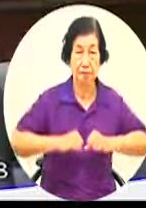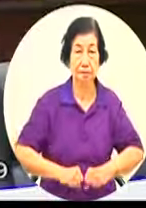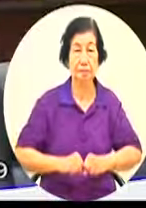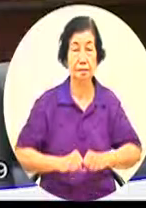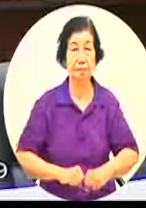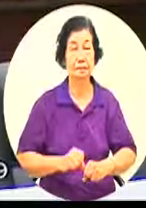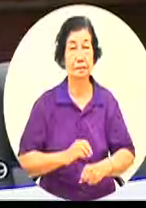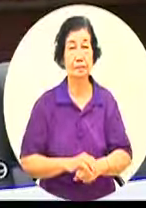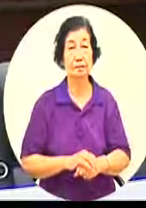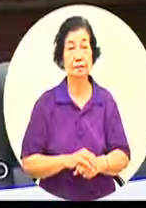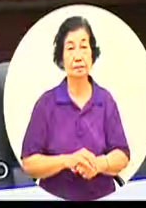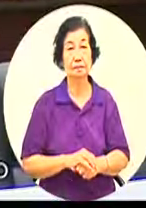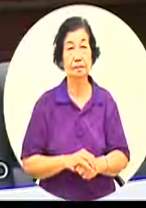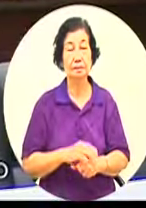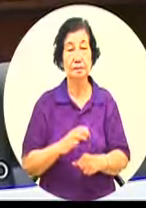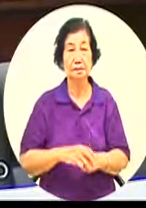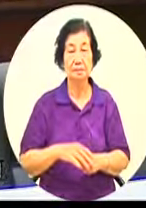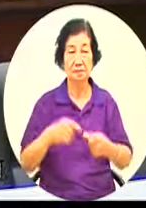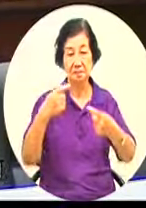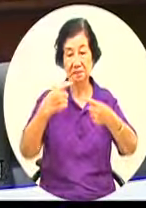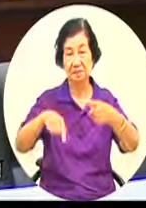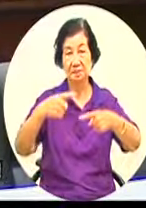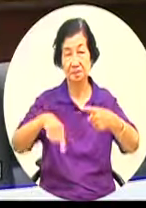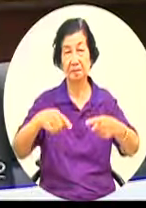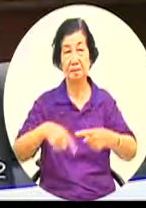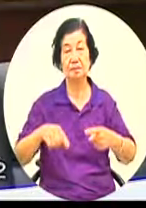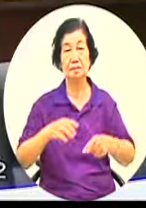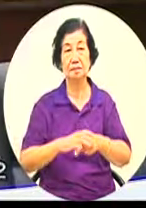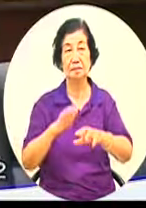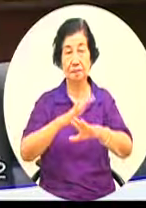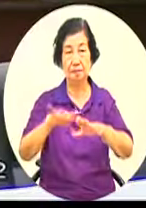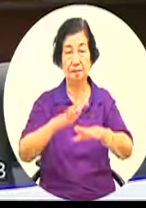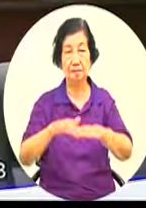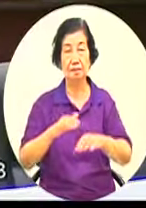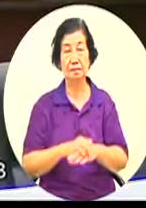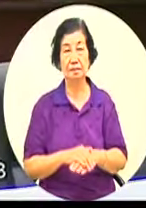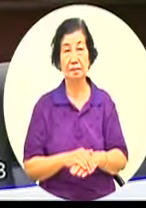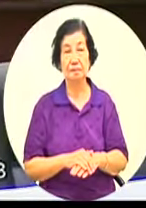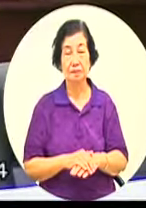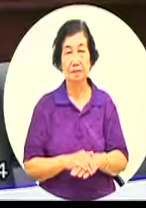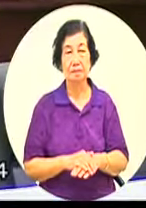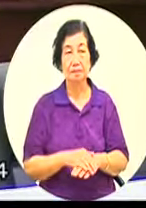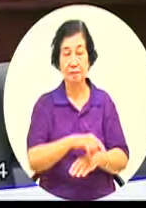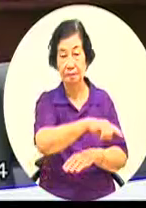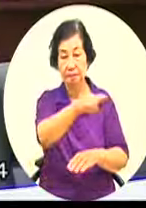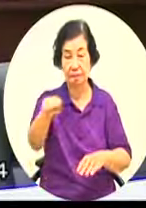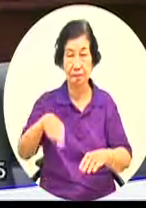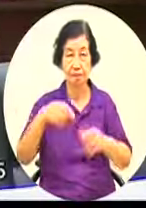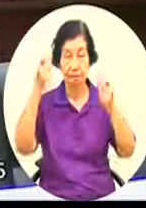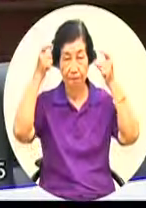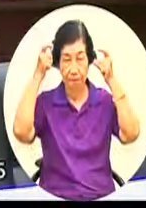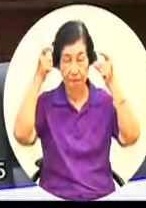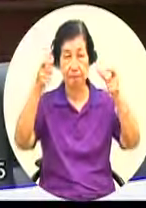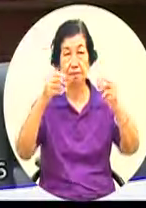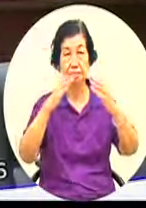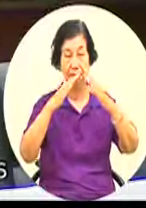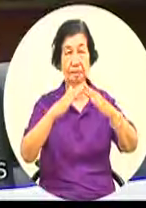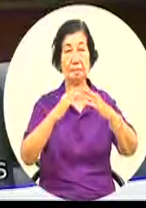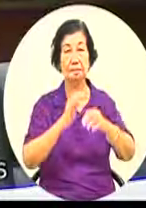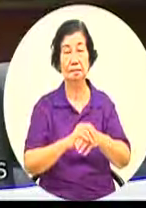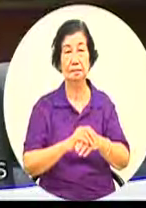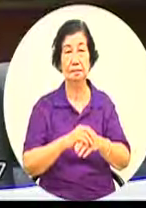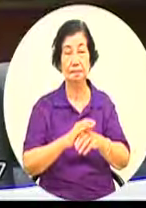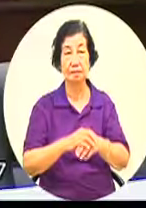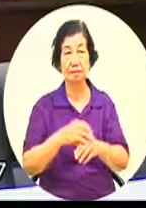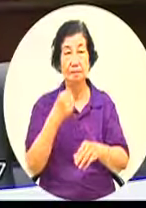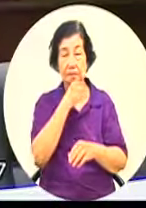收我觉得会打折。那我的意思是说，所有高雄市的这样的医师团体，营养师也